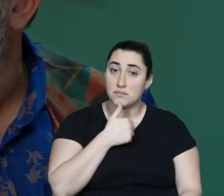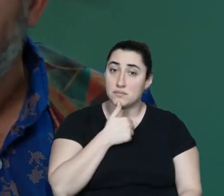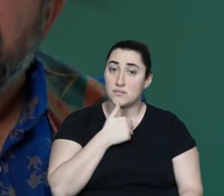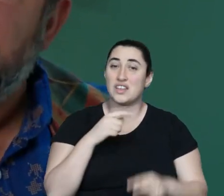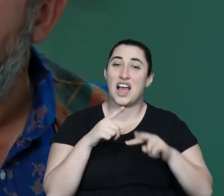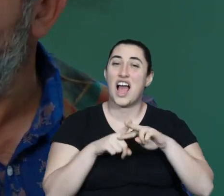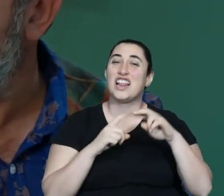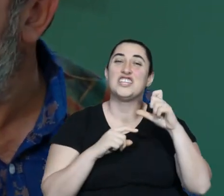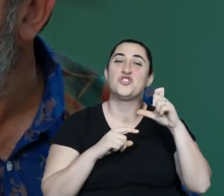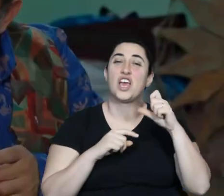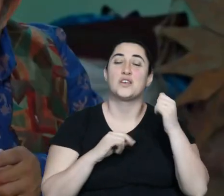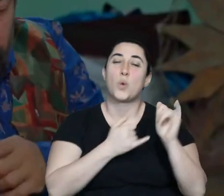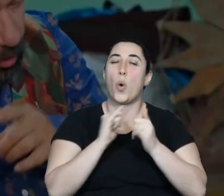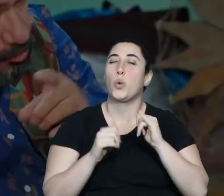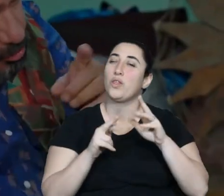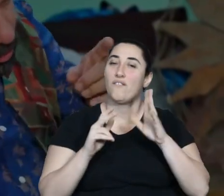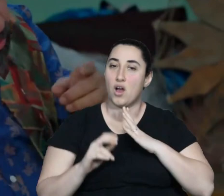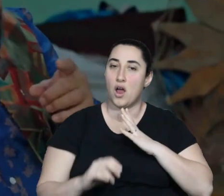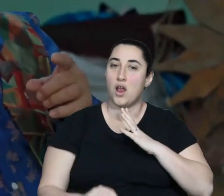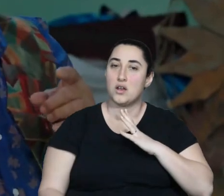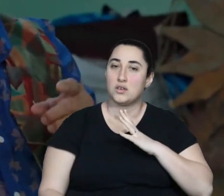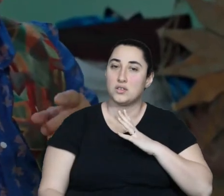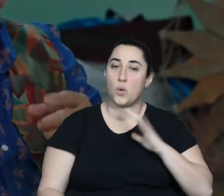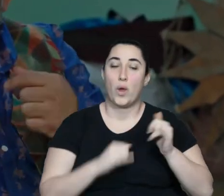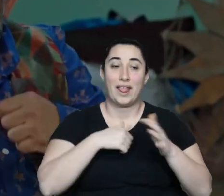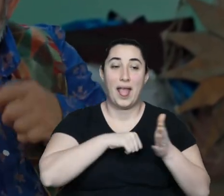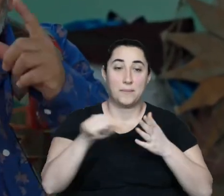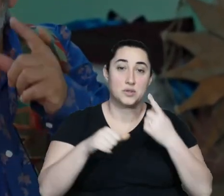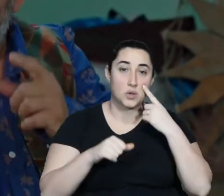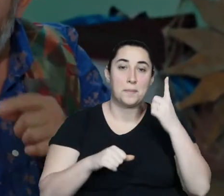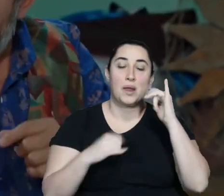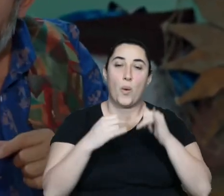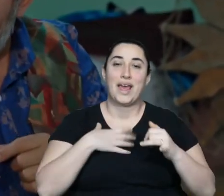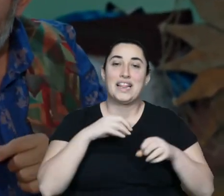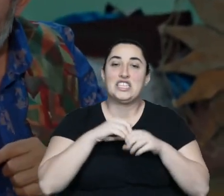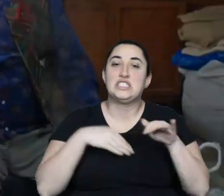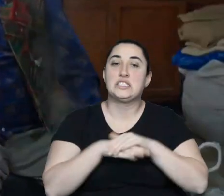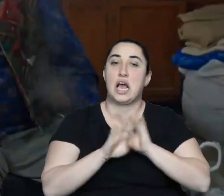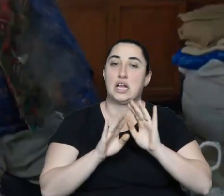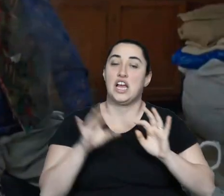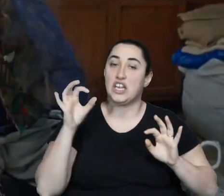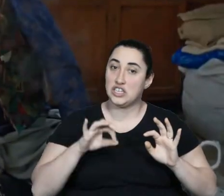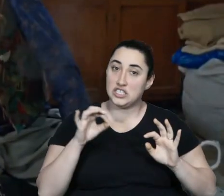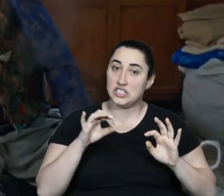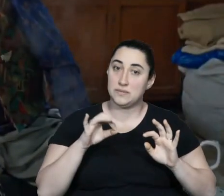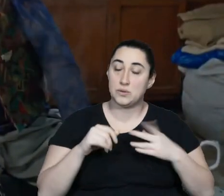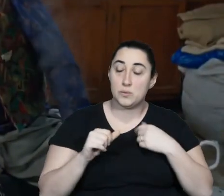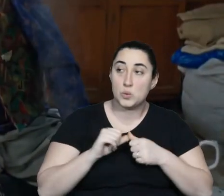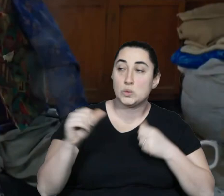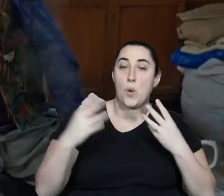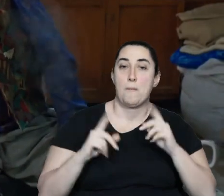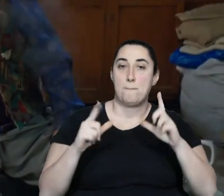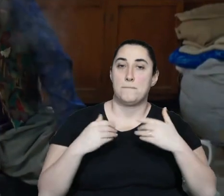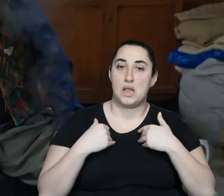Ali Cengiz'in 40 tane oyunu vardır. 39'unu gösterir, birini kendine saklar. Şimdi gözden ırak olmam